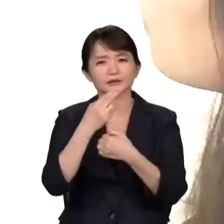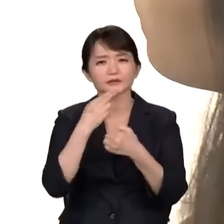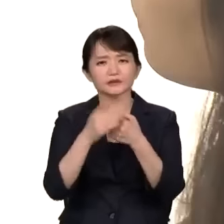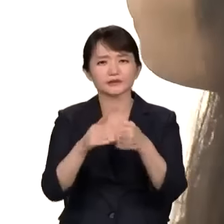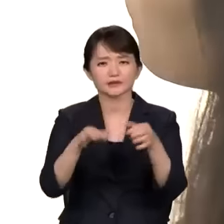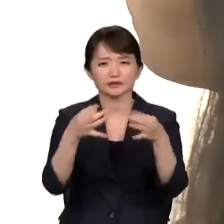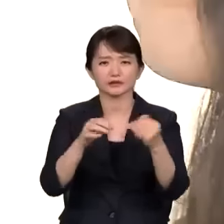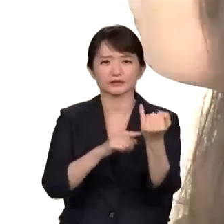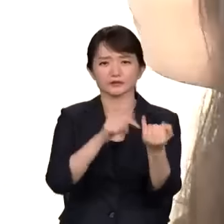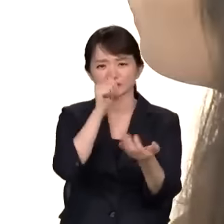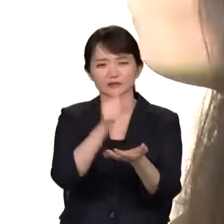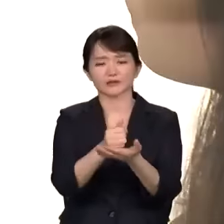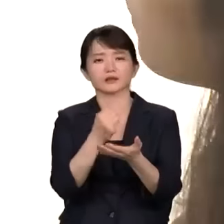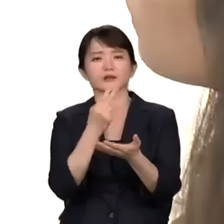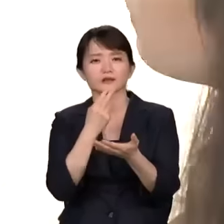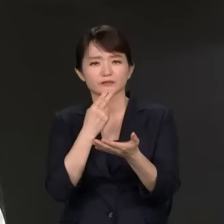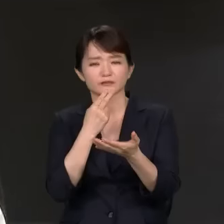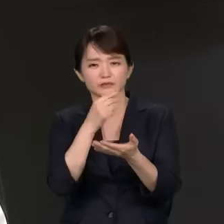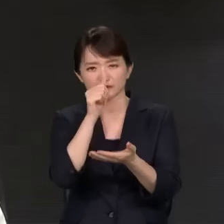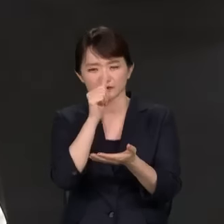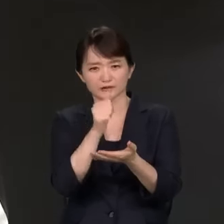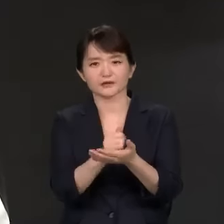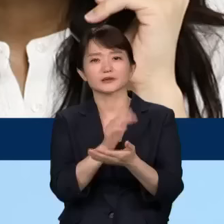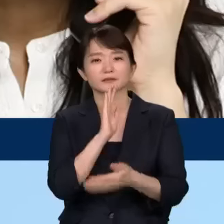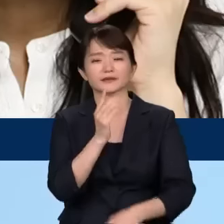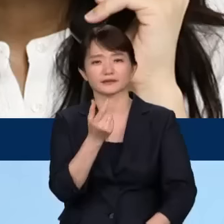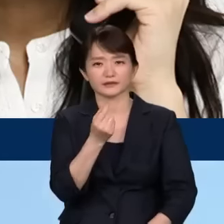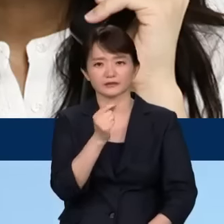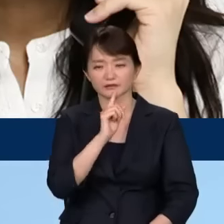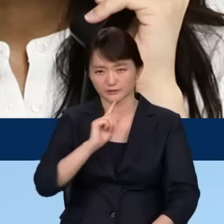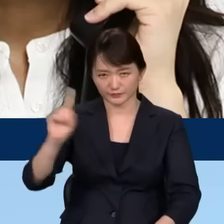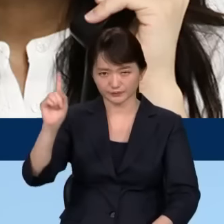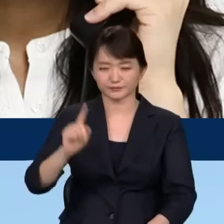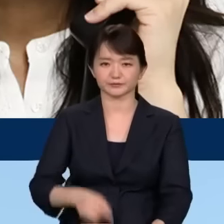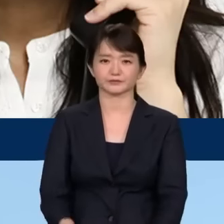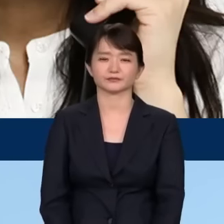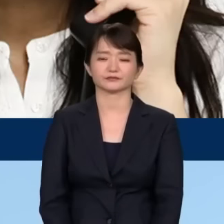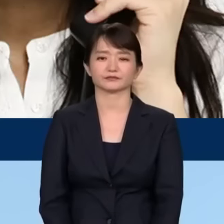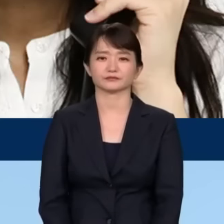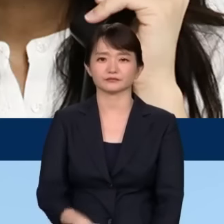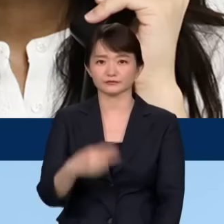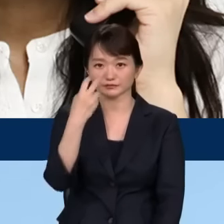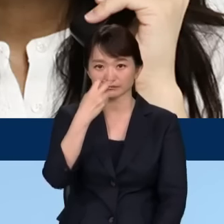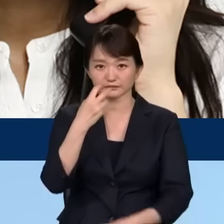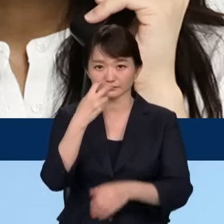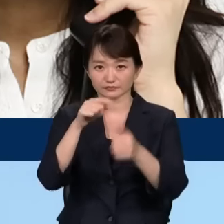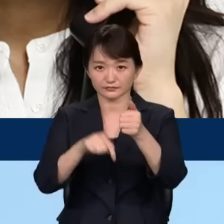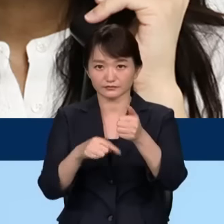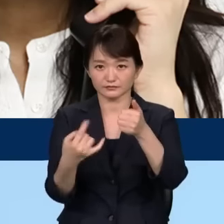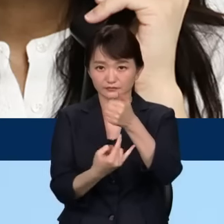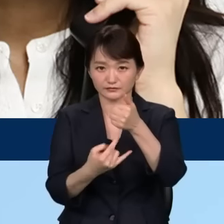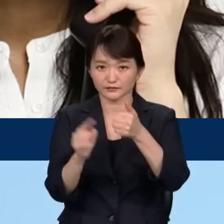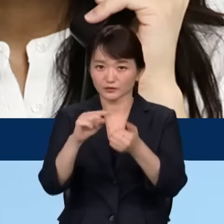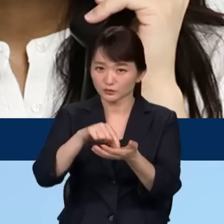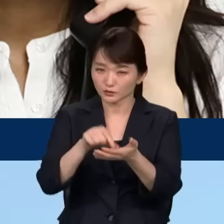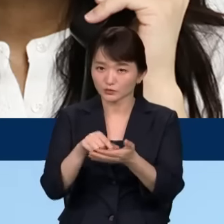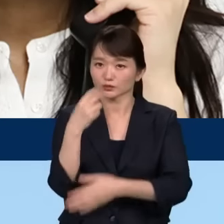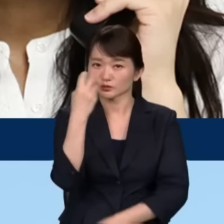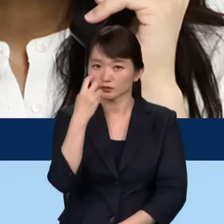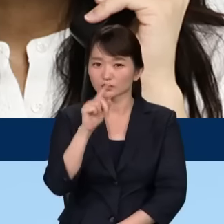무혐의 처분이 맞다는 보고를 했습니다. 네, 그럼 수사심의위원회는 어디까지 살펴보게 되고 또